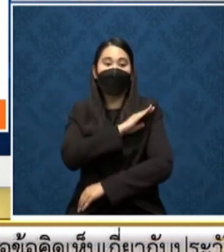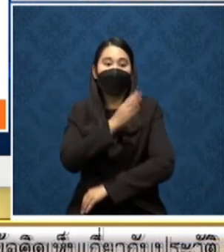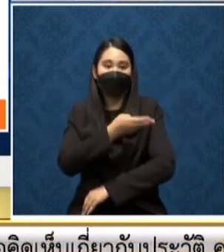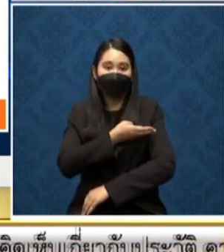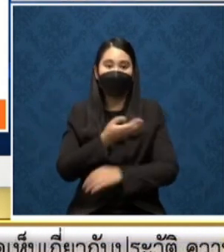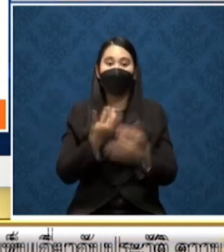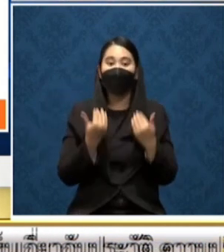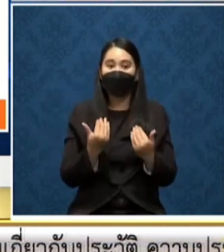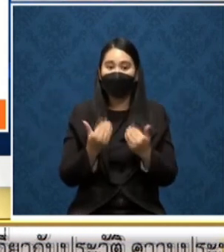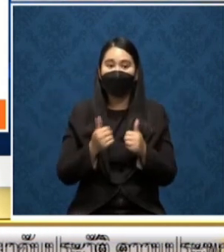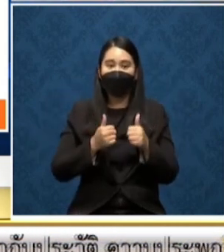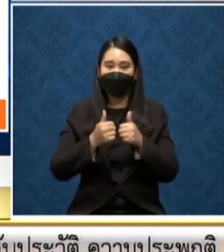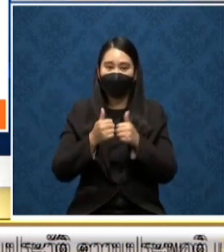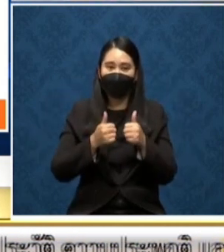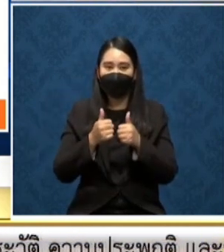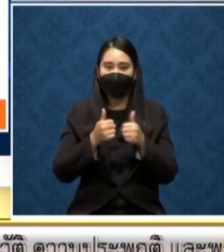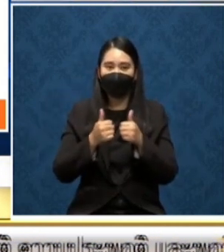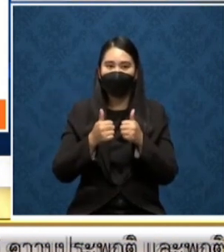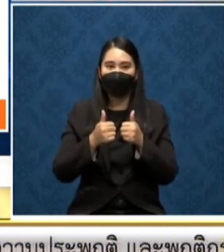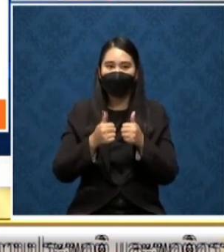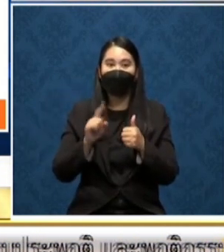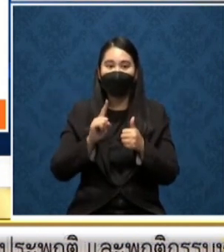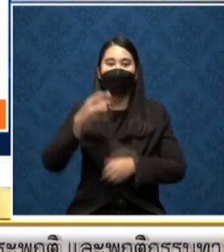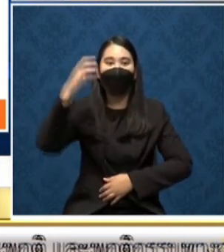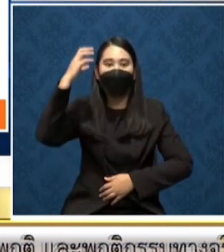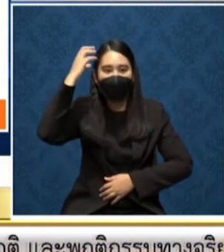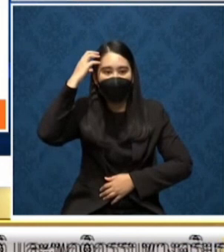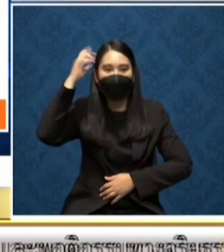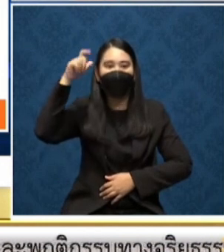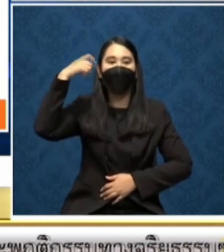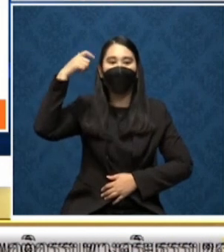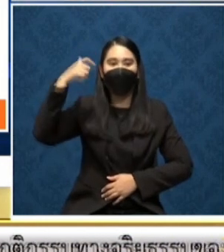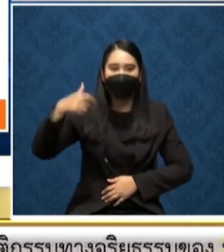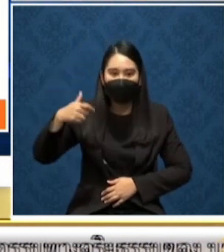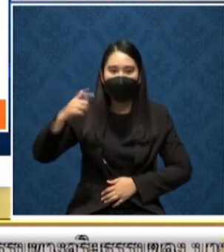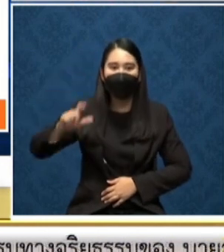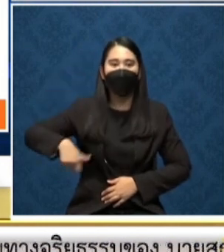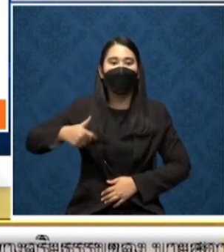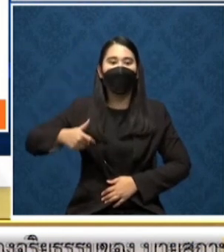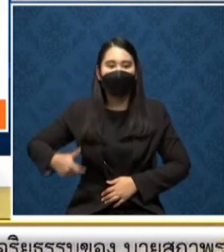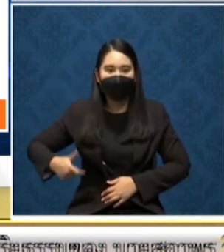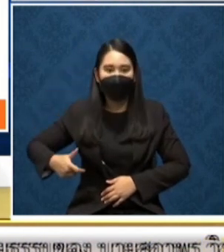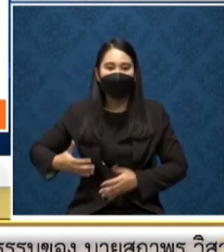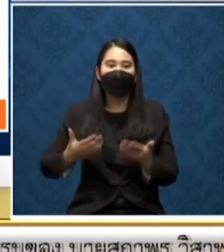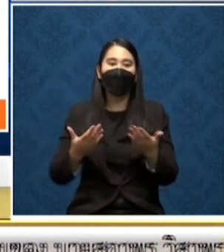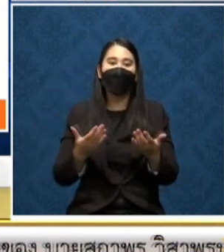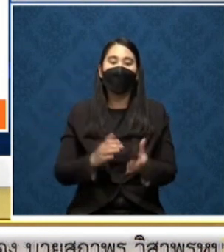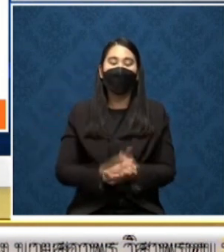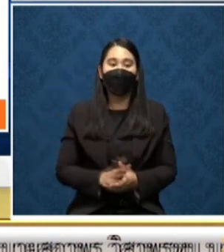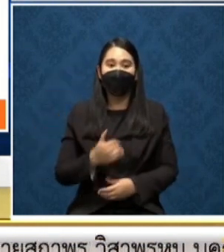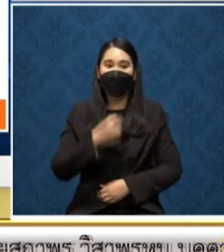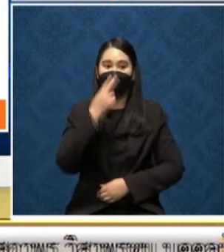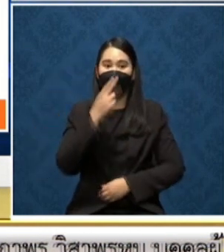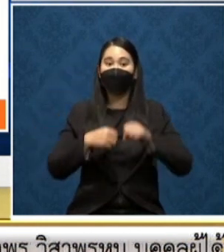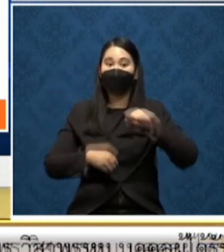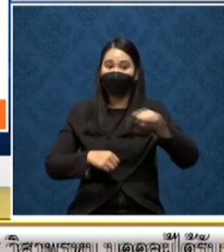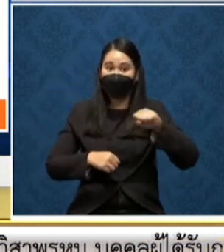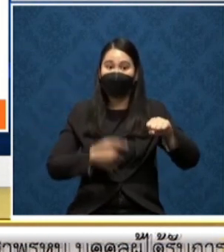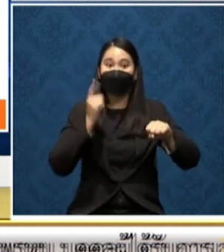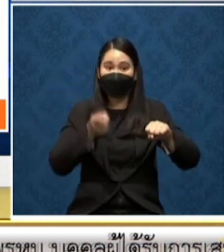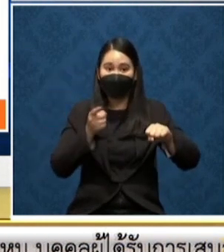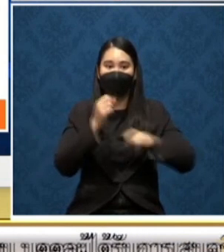าแฟที่เอ้ยกินแล้วก็ทำให้มันตื่นตัวกระฉับกระเฉงอังคงรักษาความอร่อยสู้ยี่ห้อแบรนด์ดังๆได้